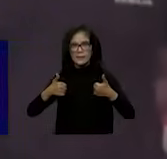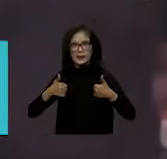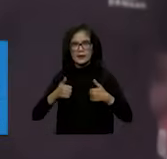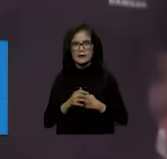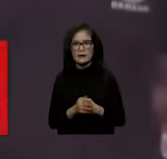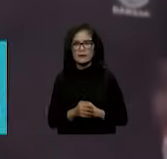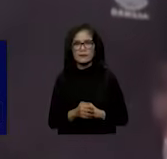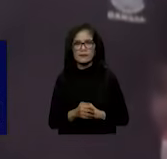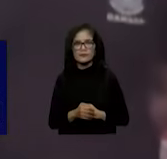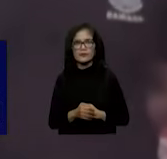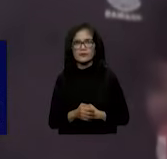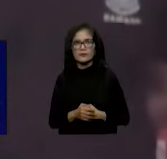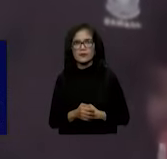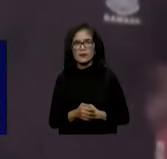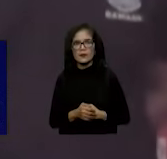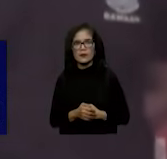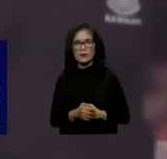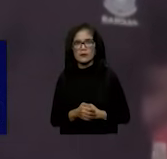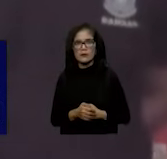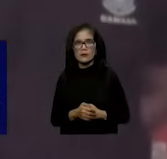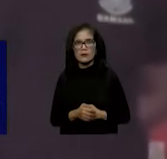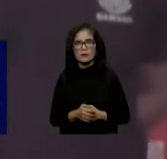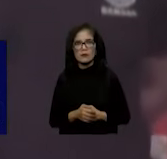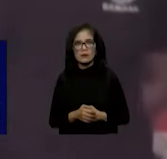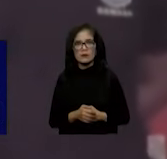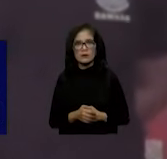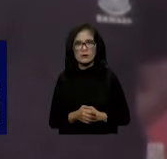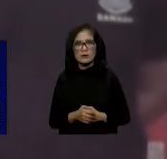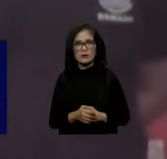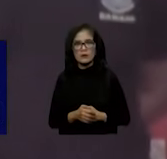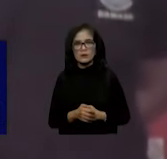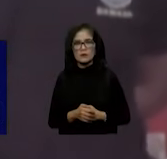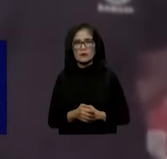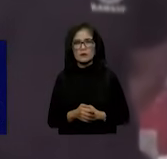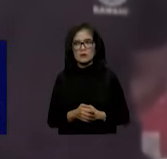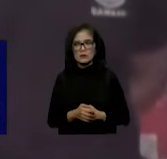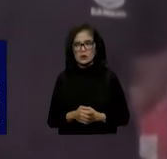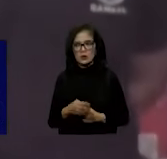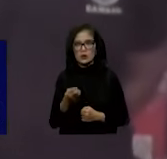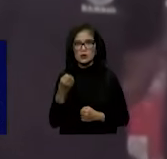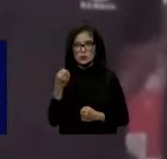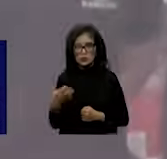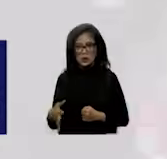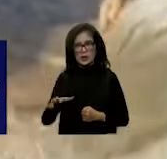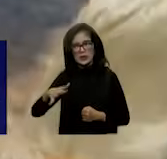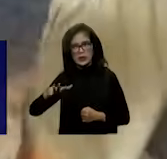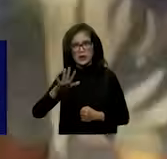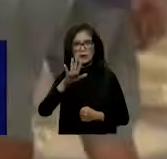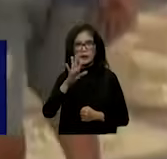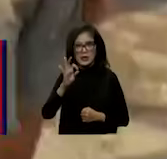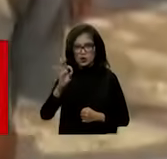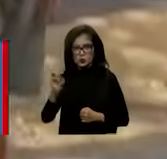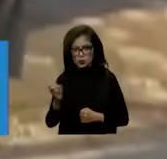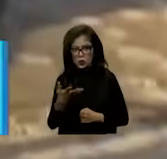kebakaran mendekati SPBU. Jumlah kerugian kurang lebih 500 juta dan korban jiwa.